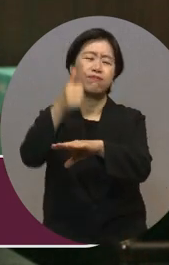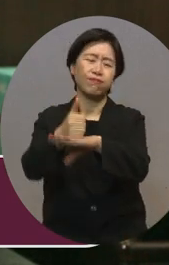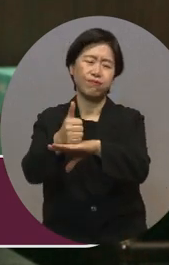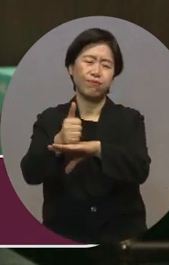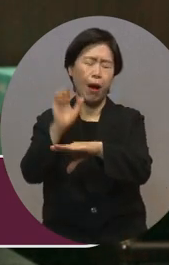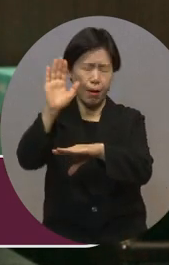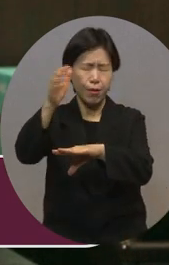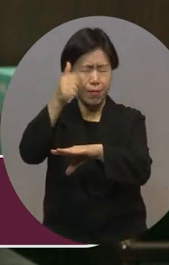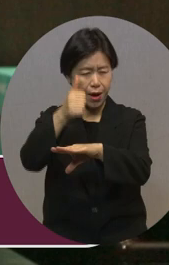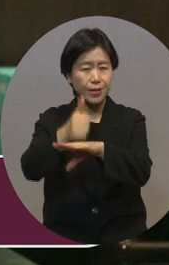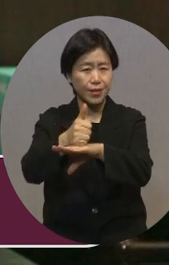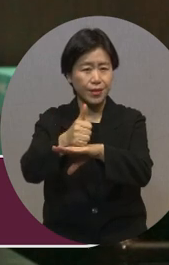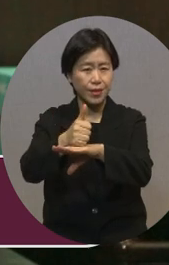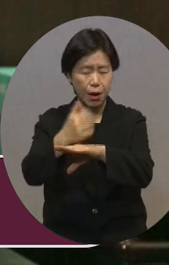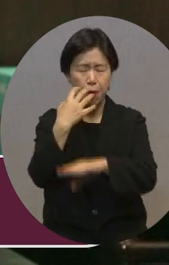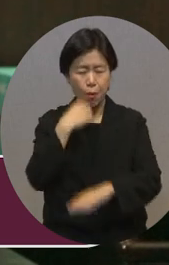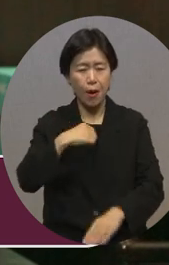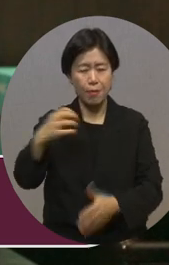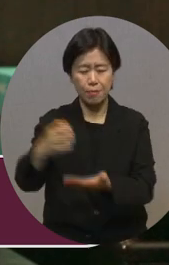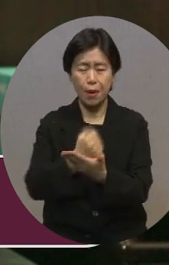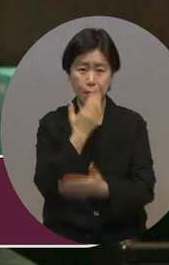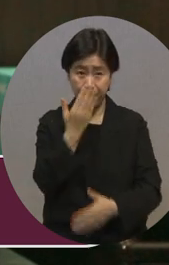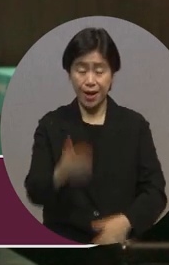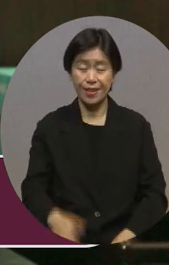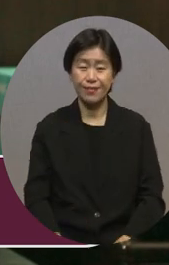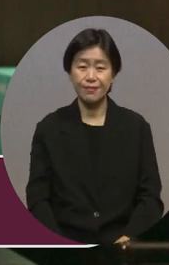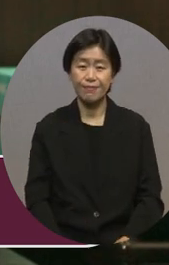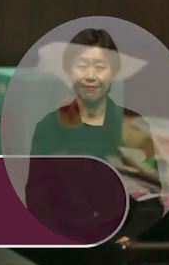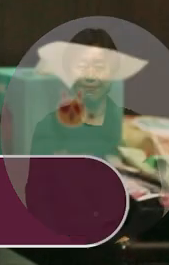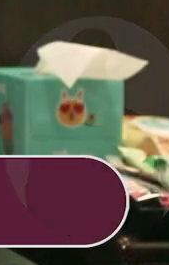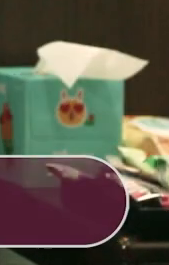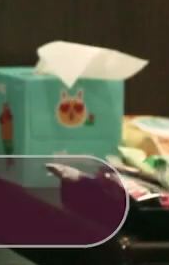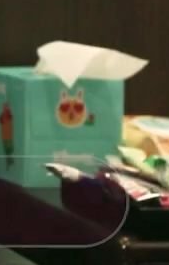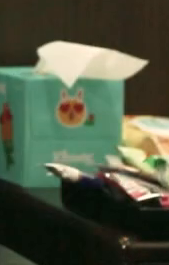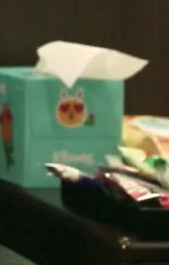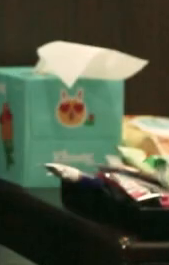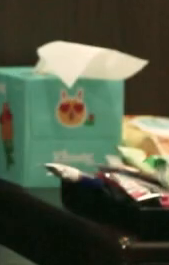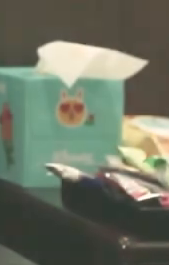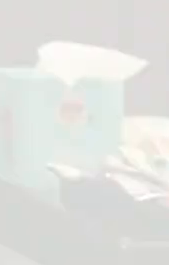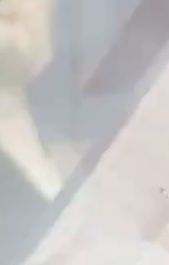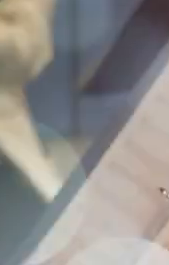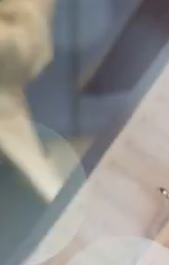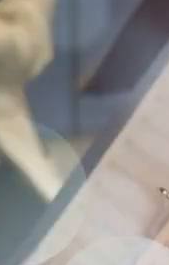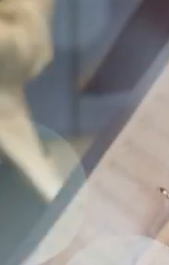결과물이 반드시 있다고 저는 이 자리에서 말씀드리고 싶습니다.